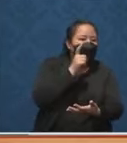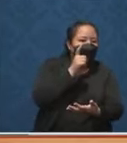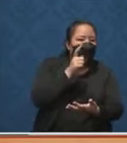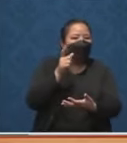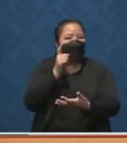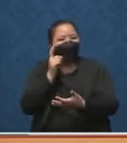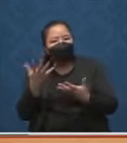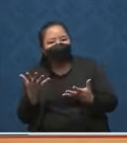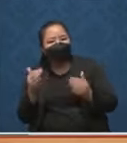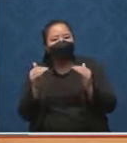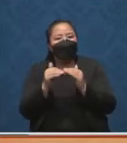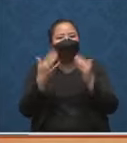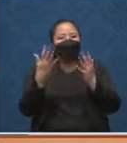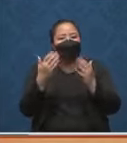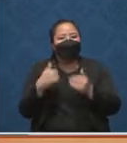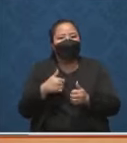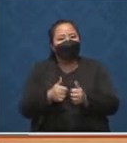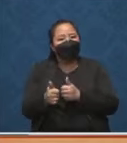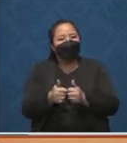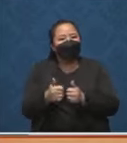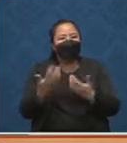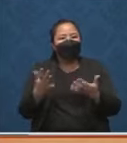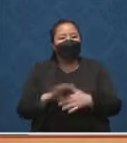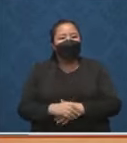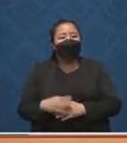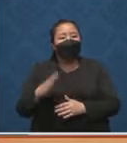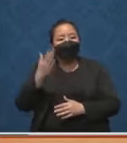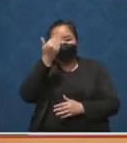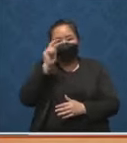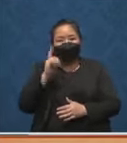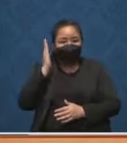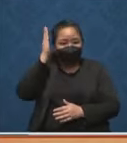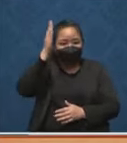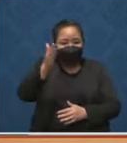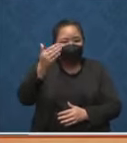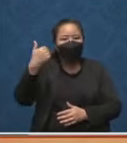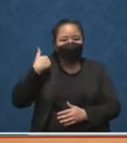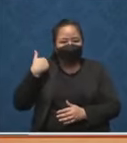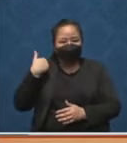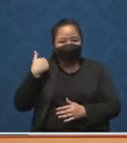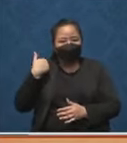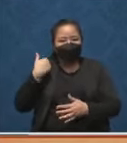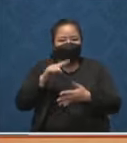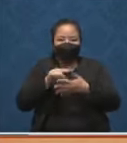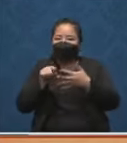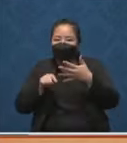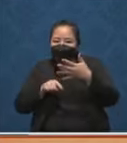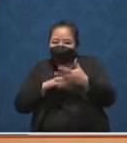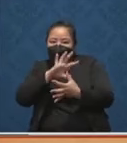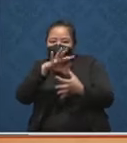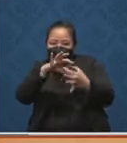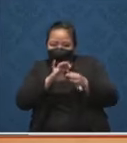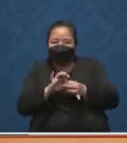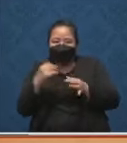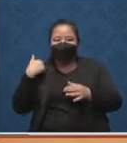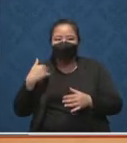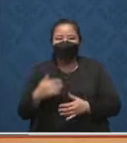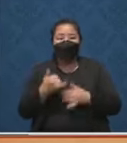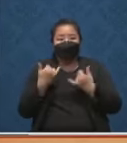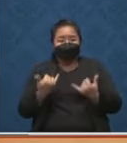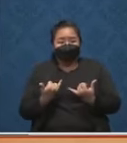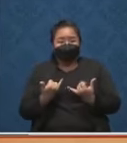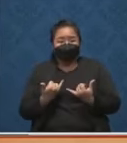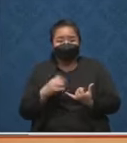จจะไม่ได้ดีอย่างที่ท่านคิดก็ได้นะครับเพราะฉะนั้นอนาคตเนี่ยมันมีปัจจัยหลายอย่างที่จะเกิดขึ้นเพราะนั้นท่านพูดแต่ปัจจัยวันนี้น